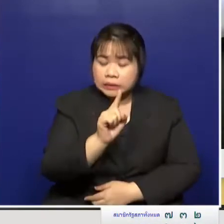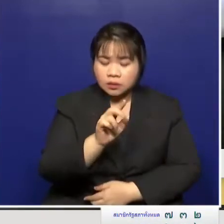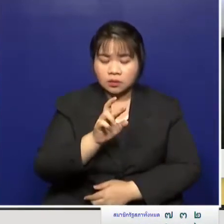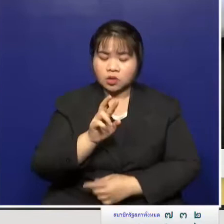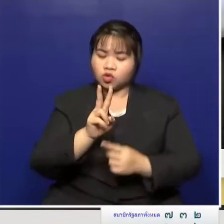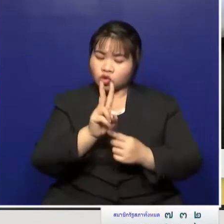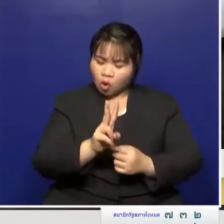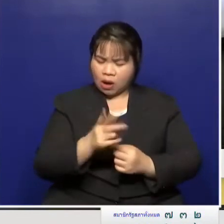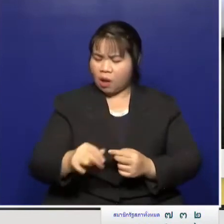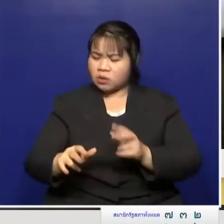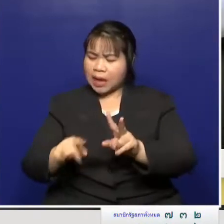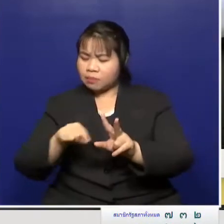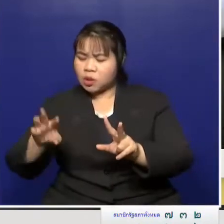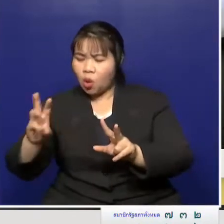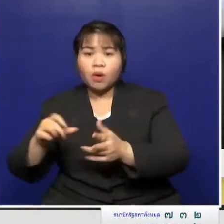สอยาก buatน